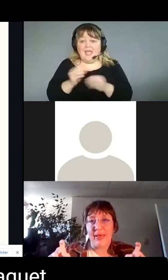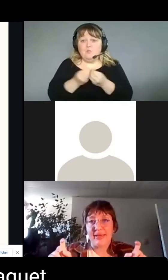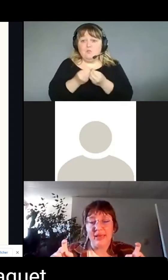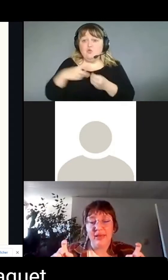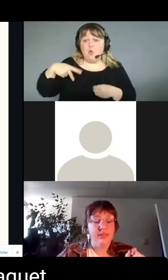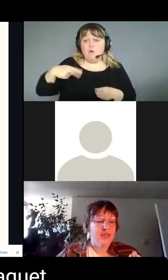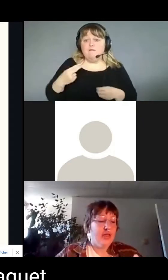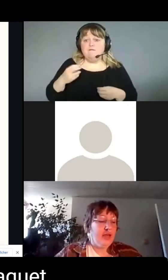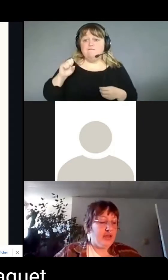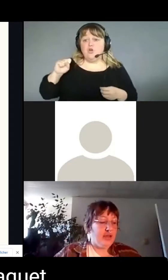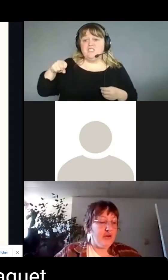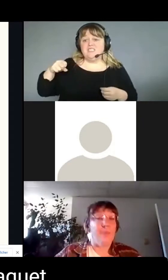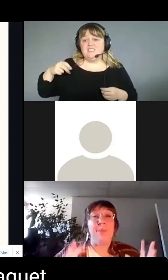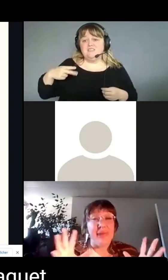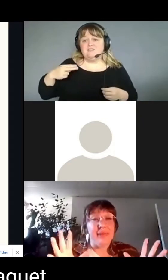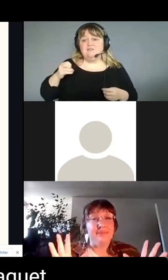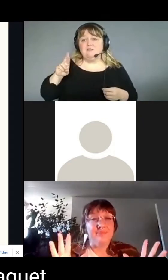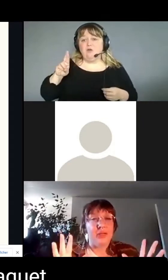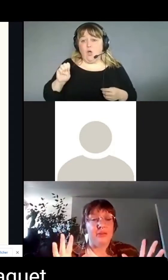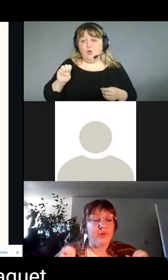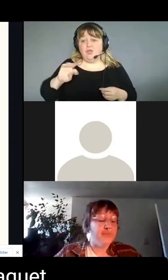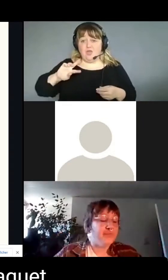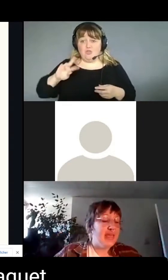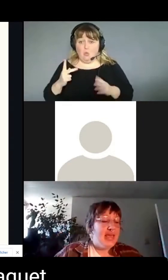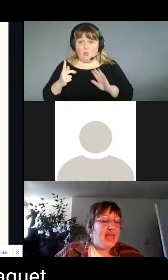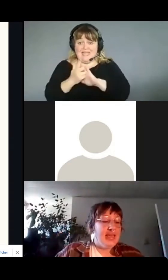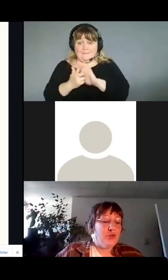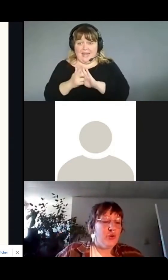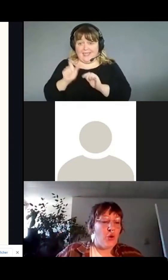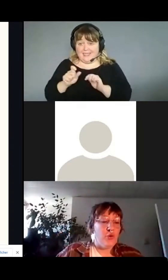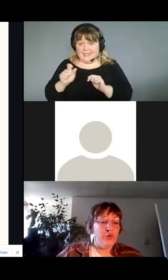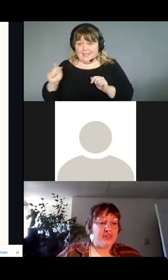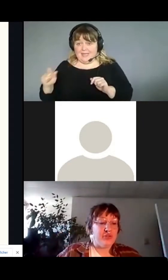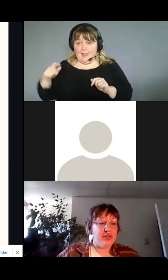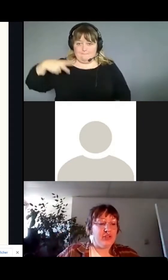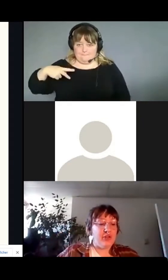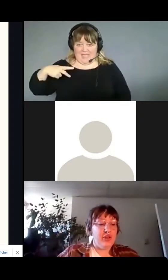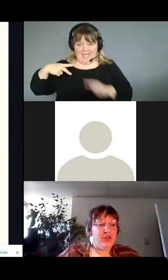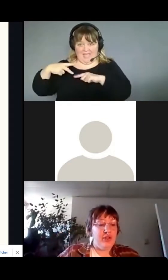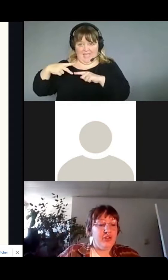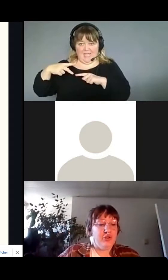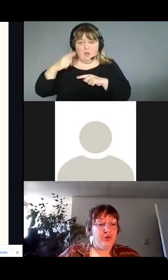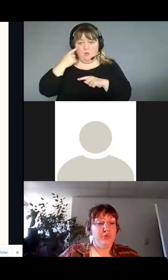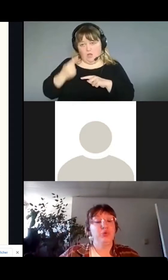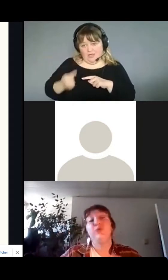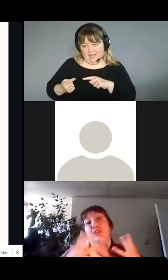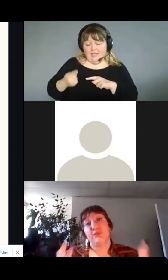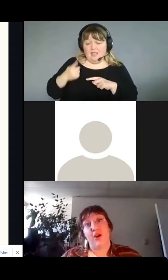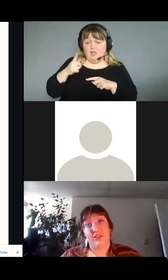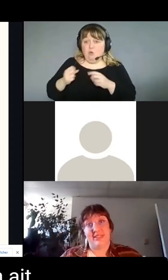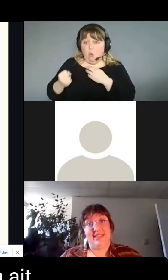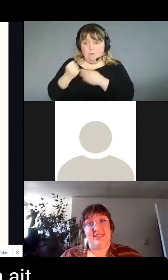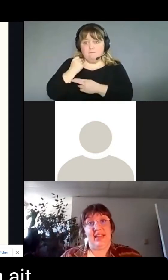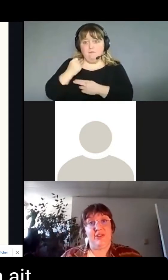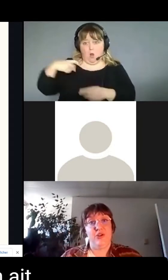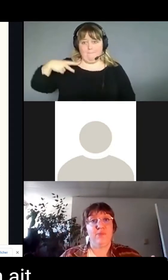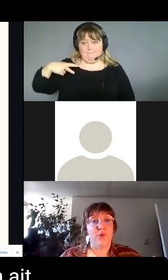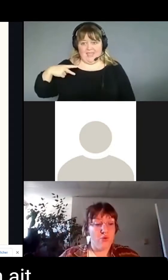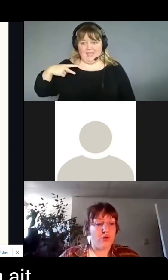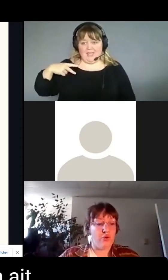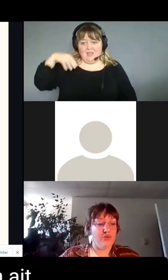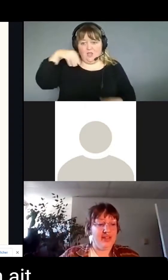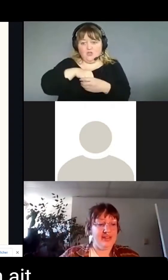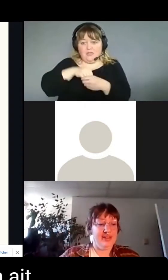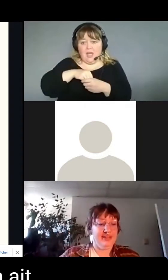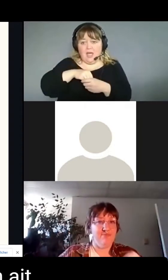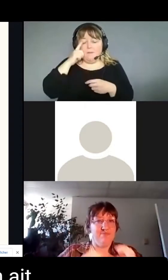sur le paquet, le P, dans le fond. Et donc, on veut s'assurer qu'il y a beaucoup de phosphore dans cet engrais-là